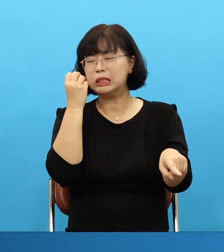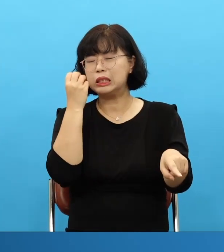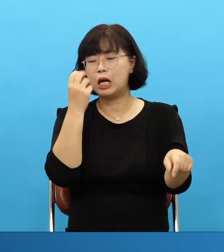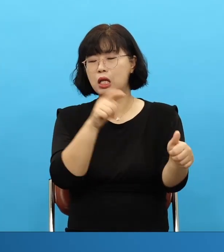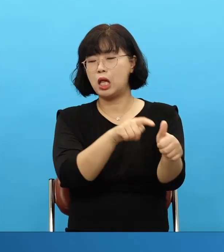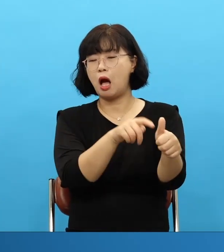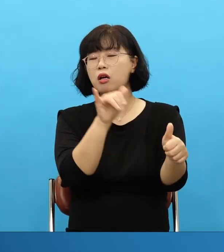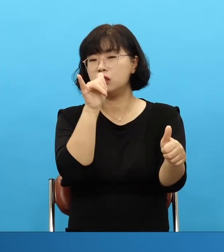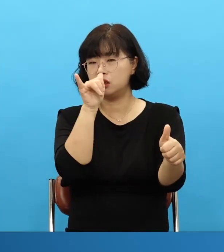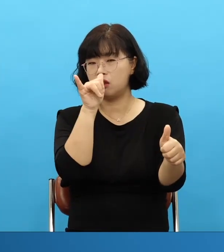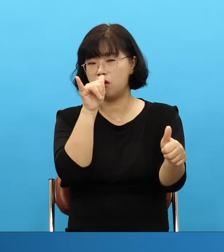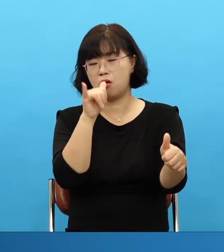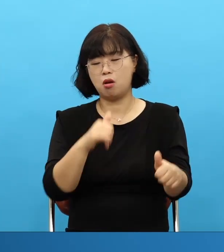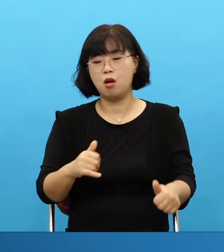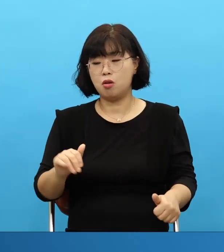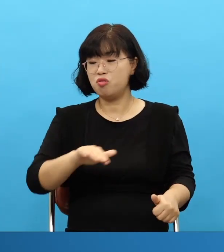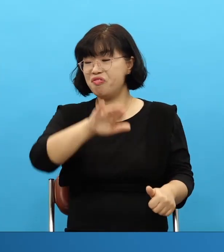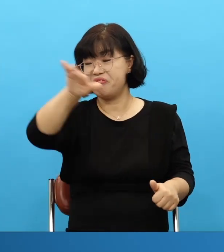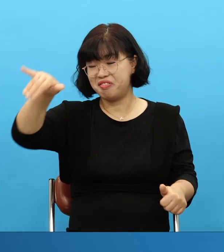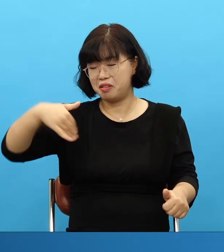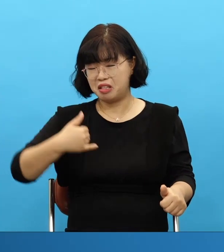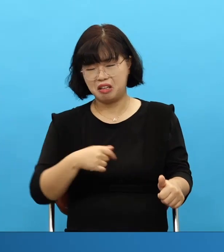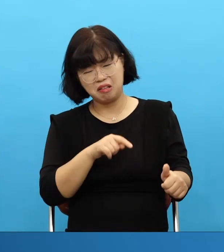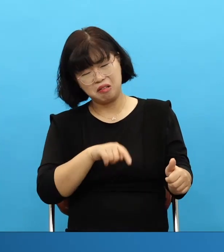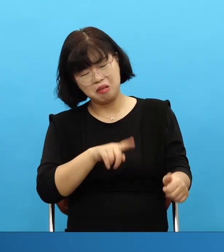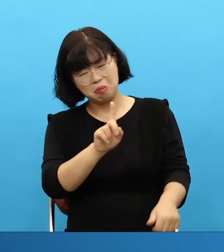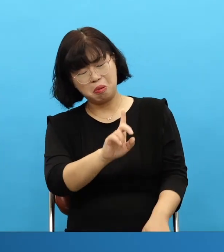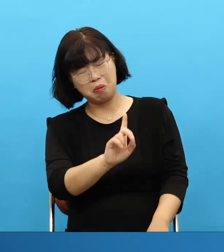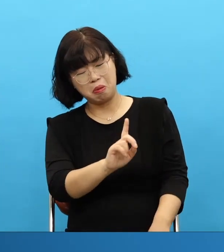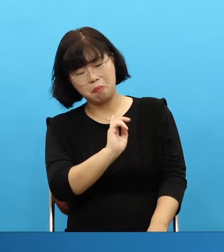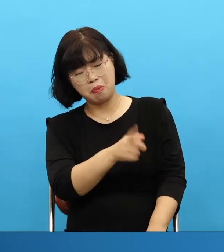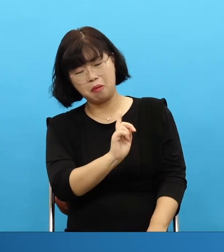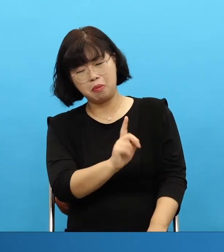that everyone just pointed fingers at this person. 근데요,